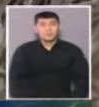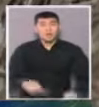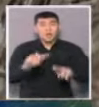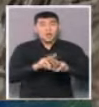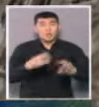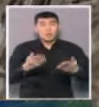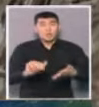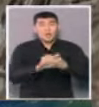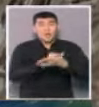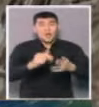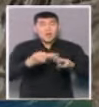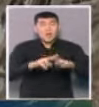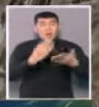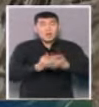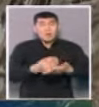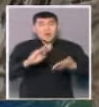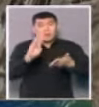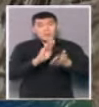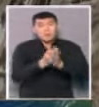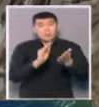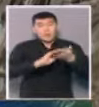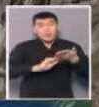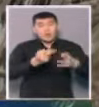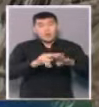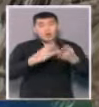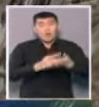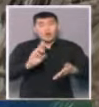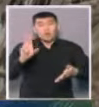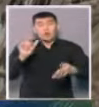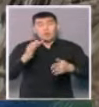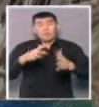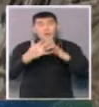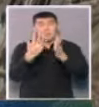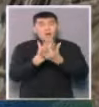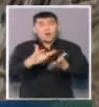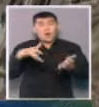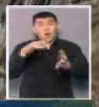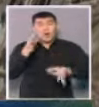дерек бойынша ақпараттық есепке алу кітабы, тіркелген материалдар Құрманғаз аудандық полиция бөліміне